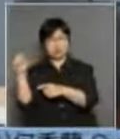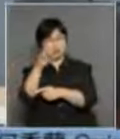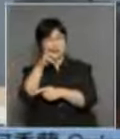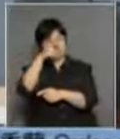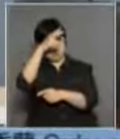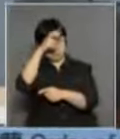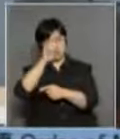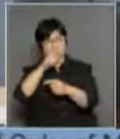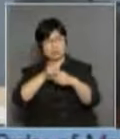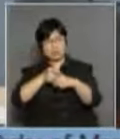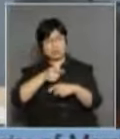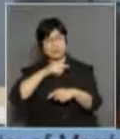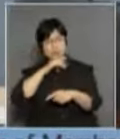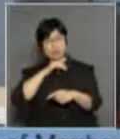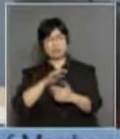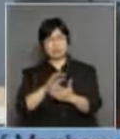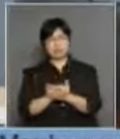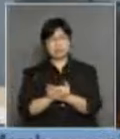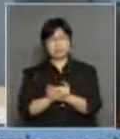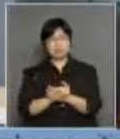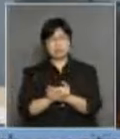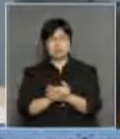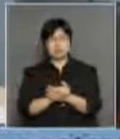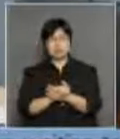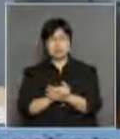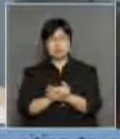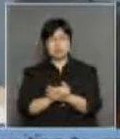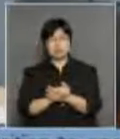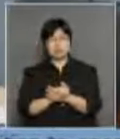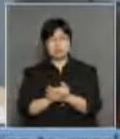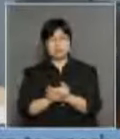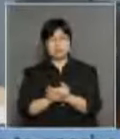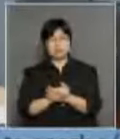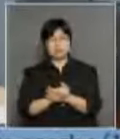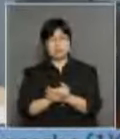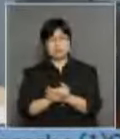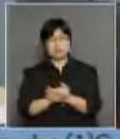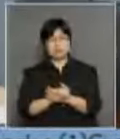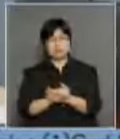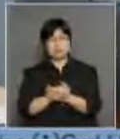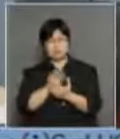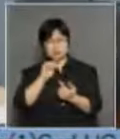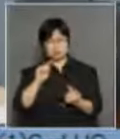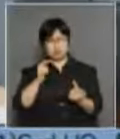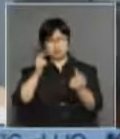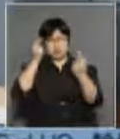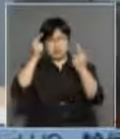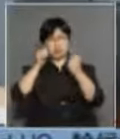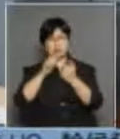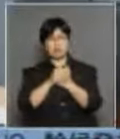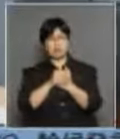嘅咧？係咪啊？嗱，我覺得喺辯論嘅過程裏面，